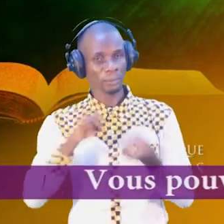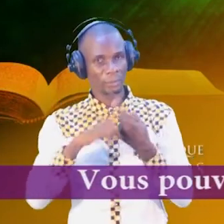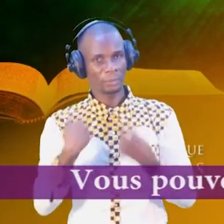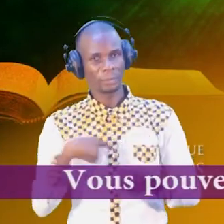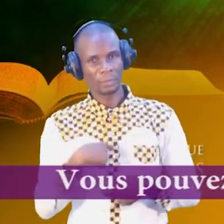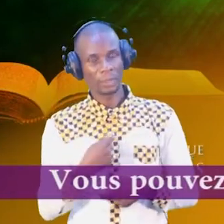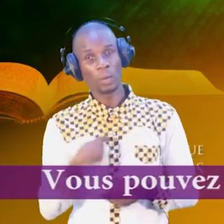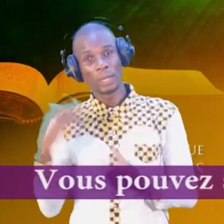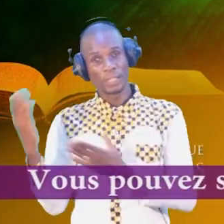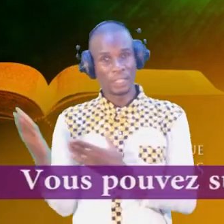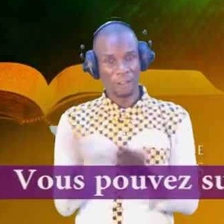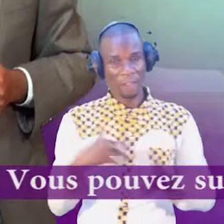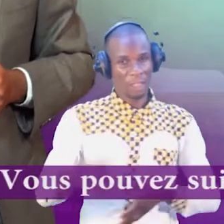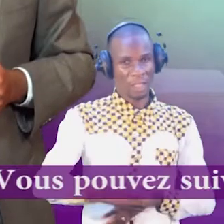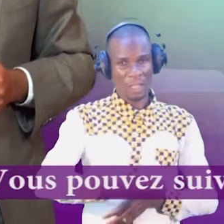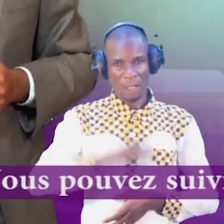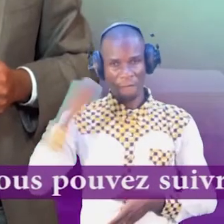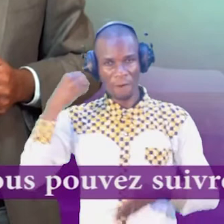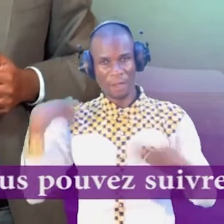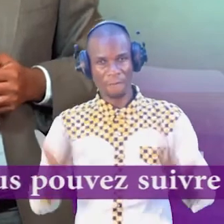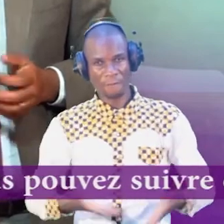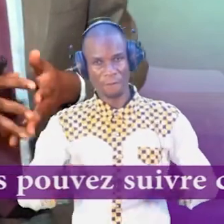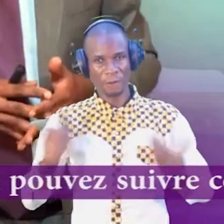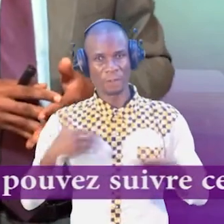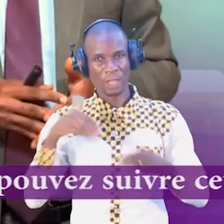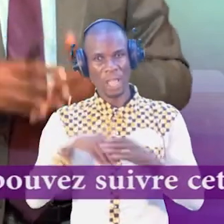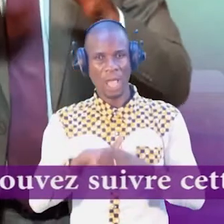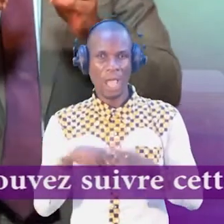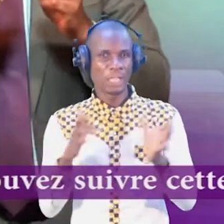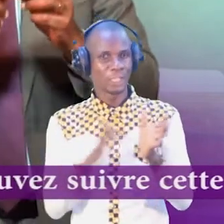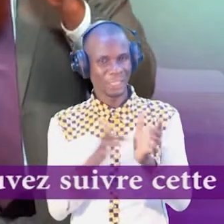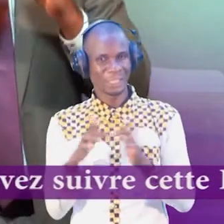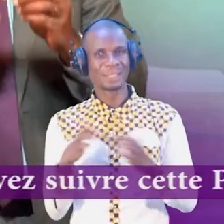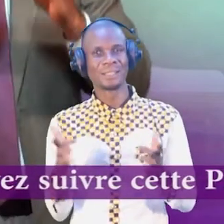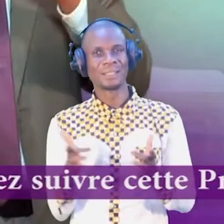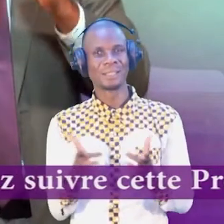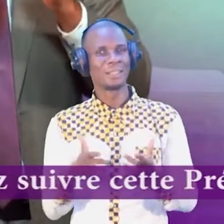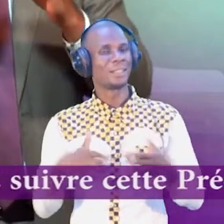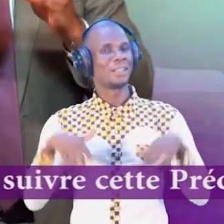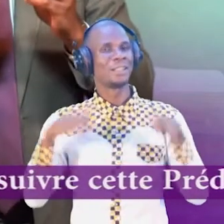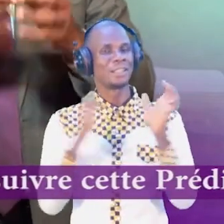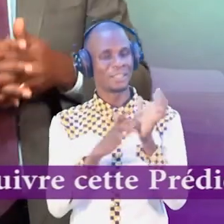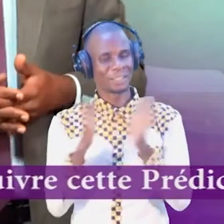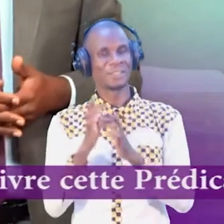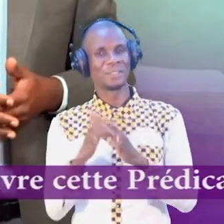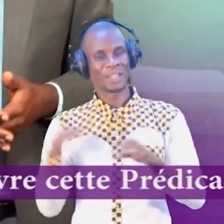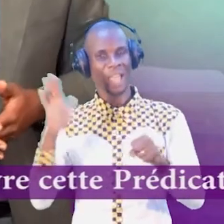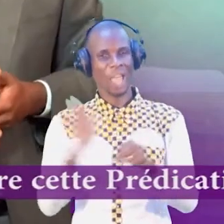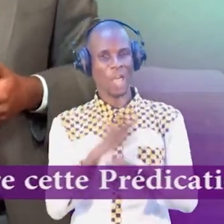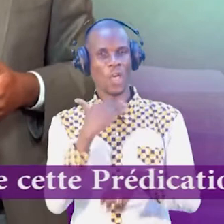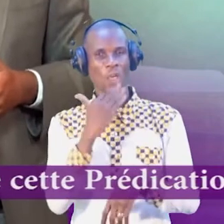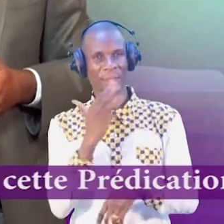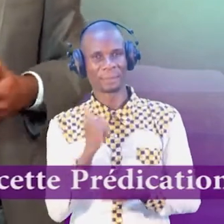Mbopeto, et ça y a penda ko sepela, na wo zali nango, na mote ma monene. Baninga na ngaye na zaye ko senga na